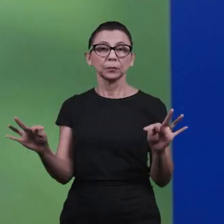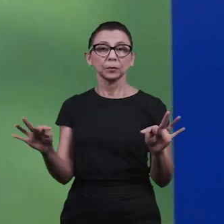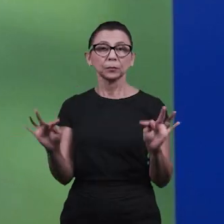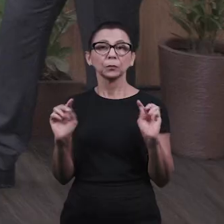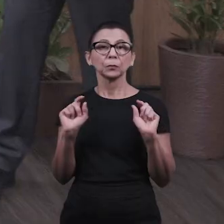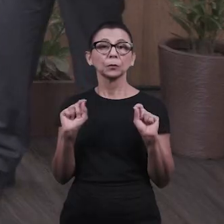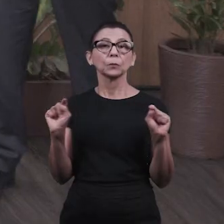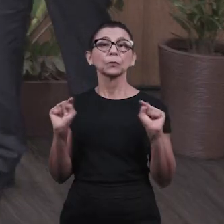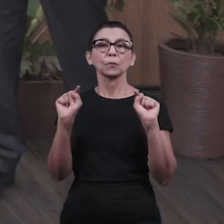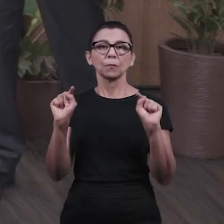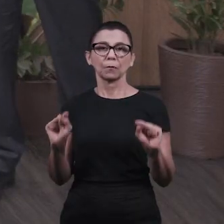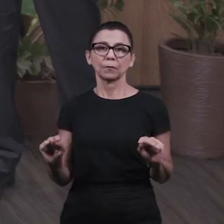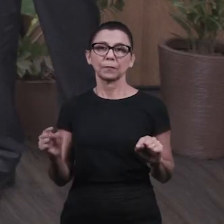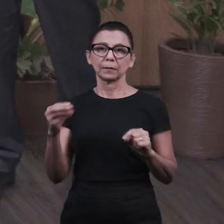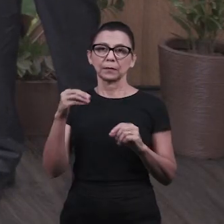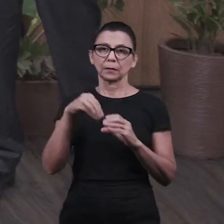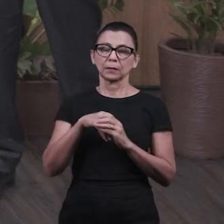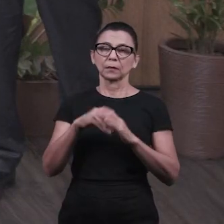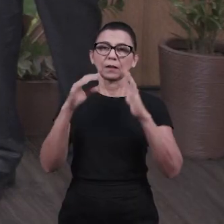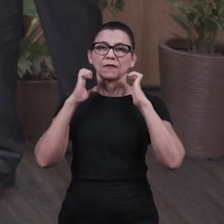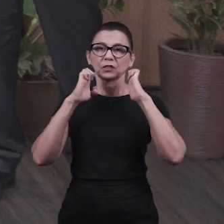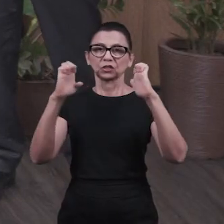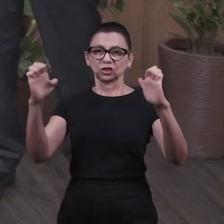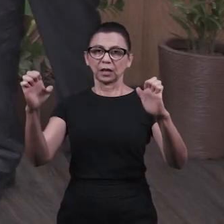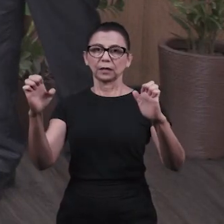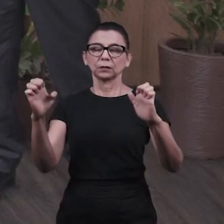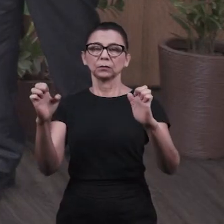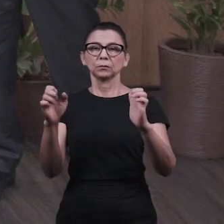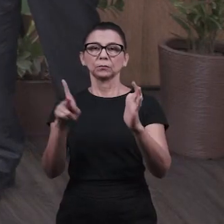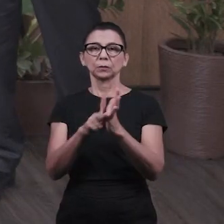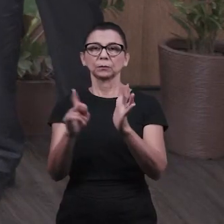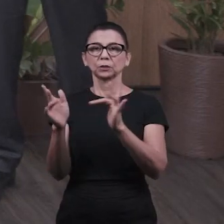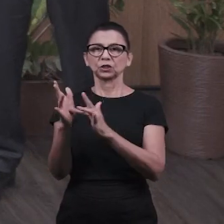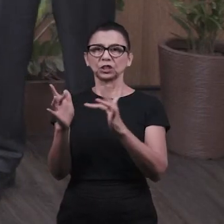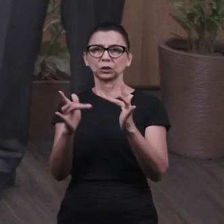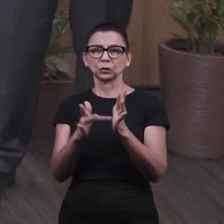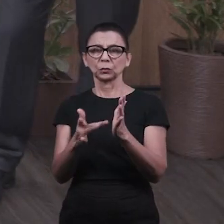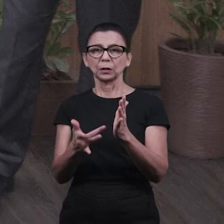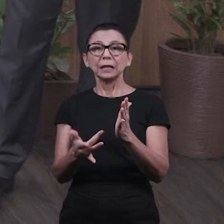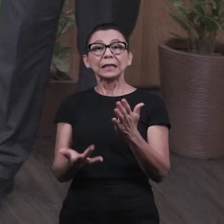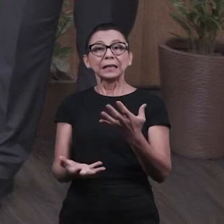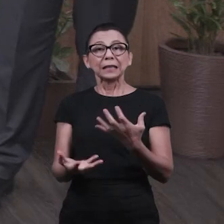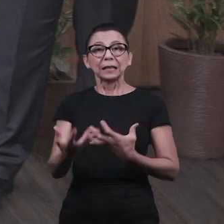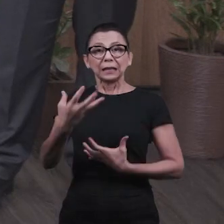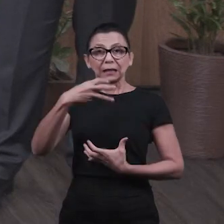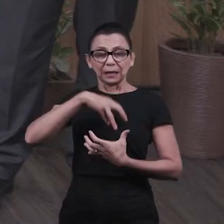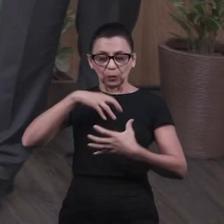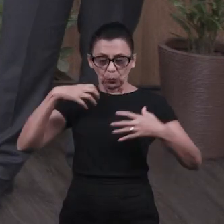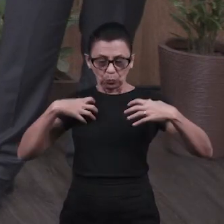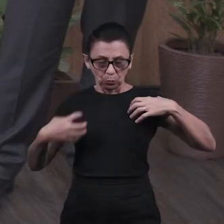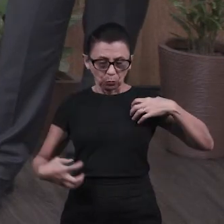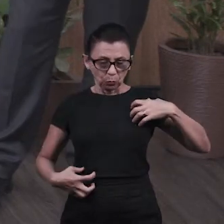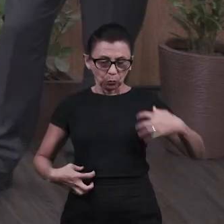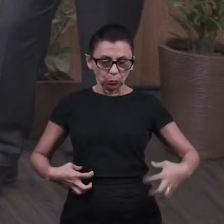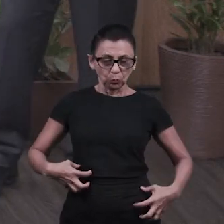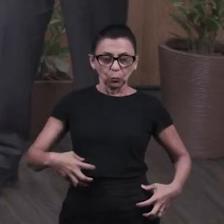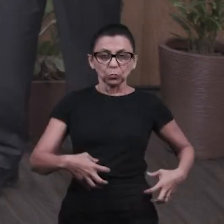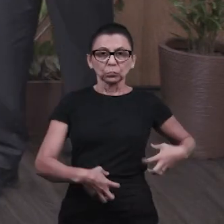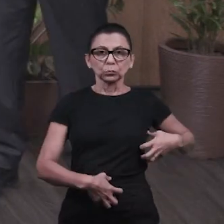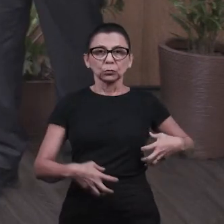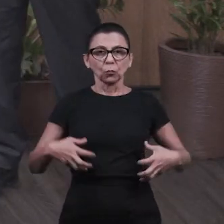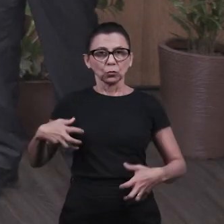Et l'intérieur, les viscères, la partie interne, représente